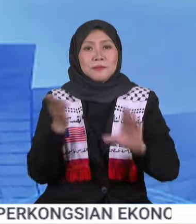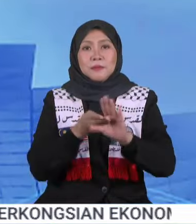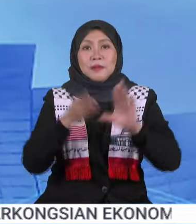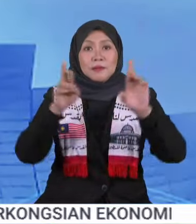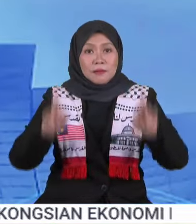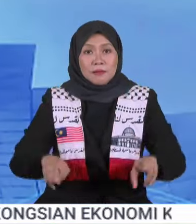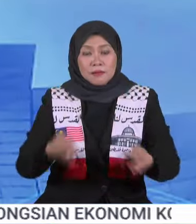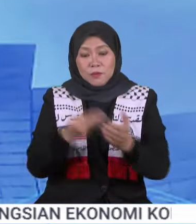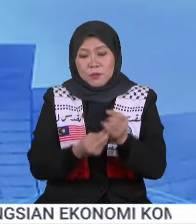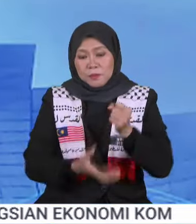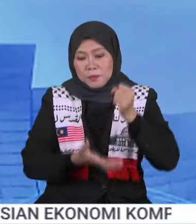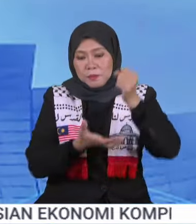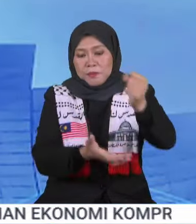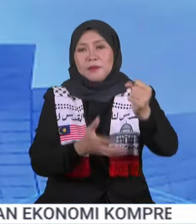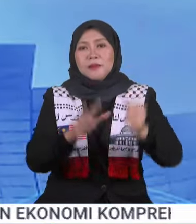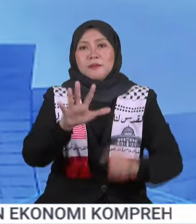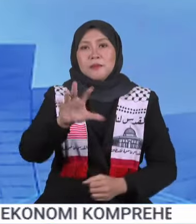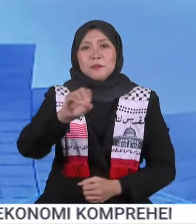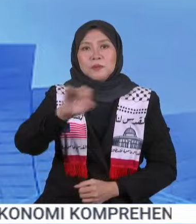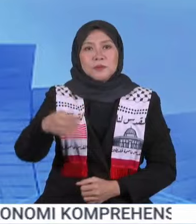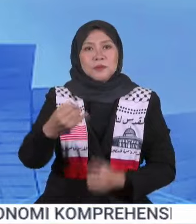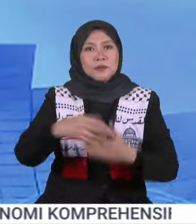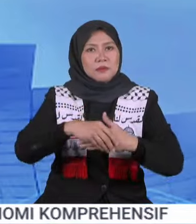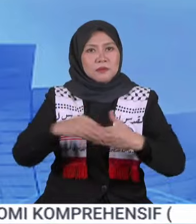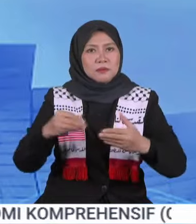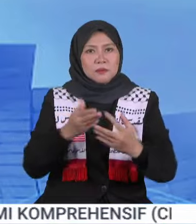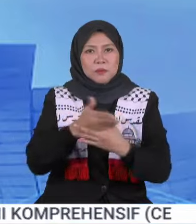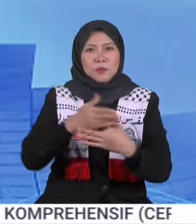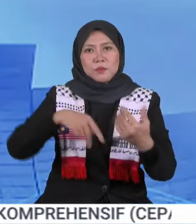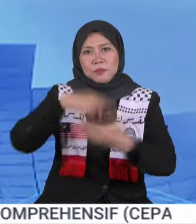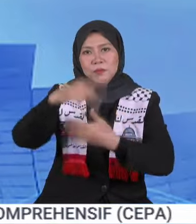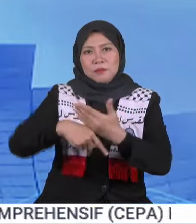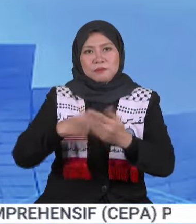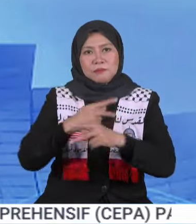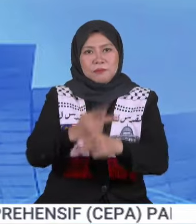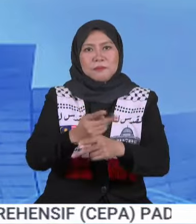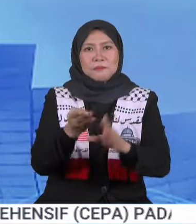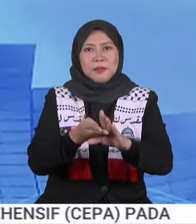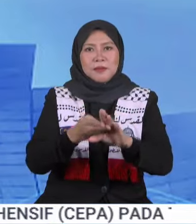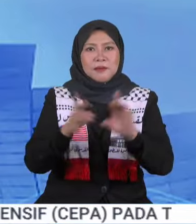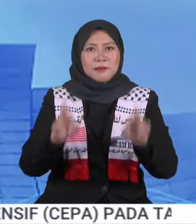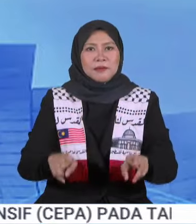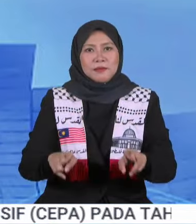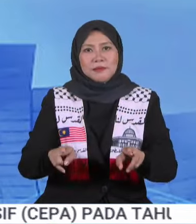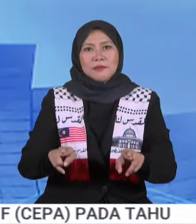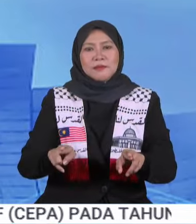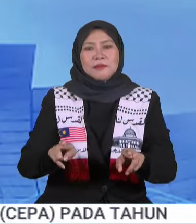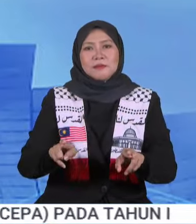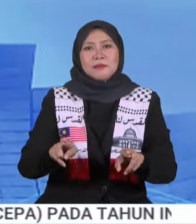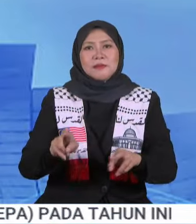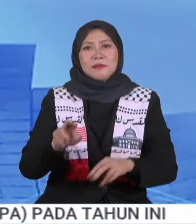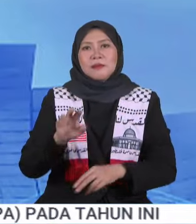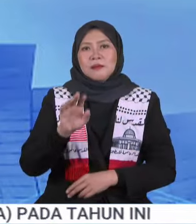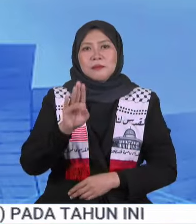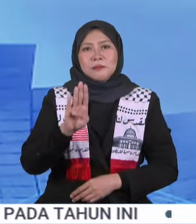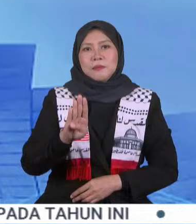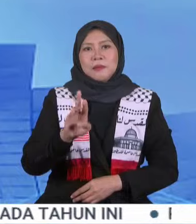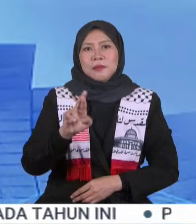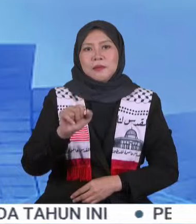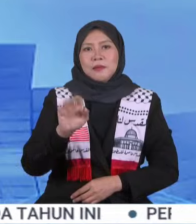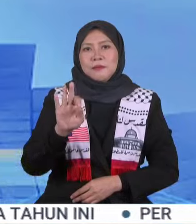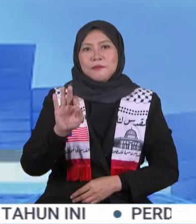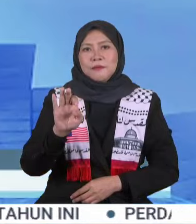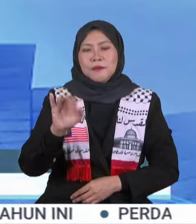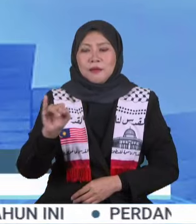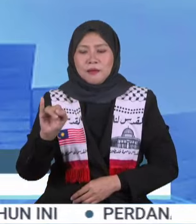Bank Rakyat memperuntukkan RM50 juta ringgit melalui program pembiayaan Bank Rakyat Indian Entrepreneur Financing I, Brief